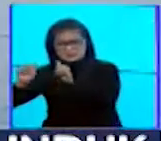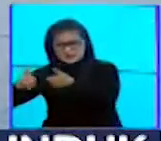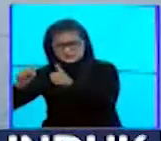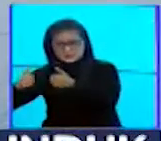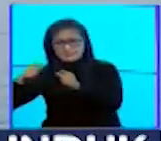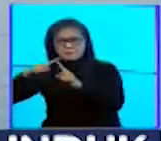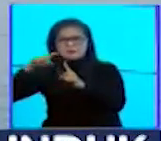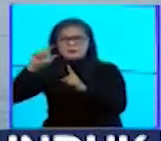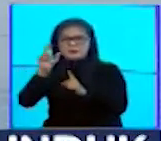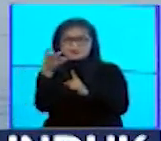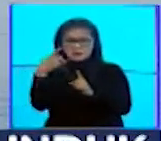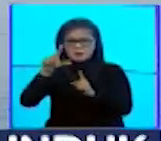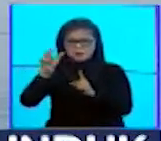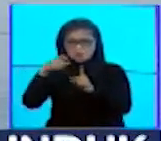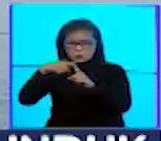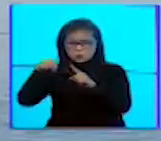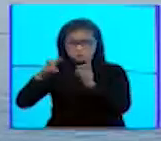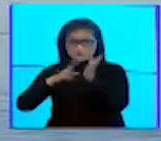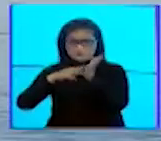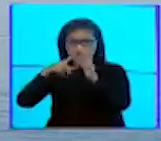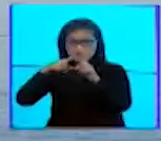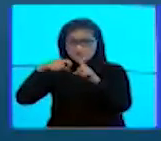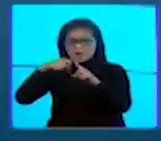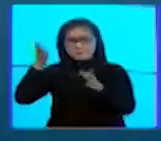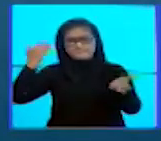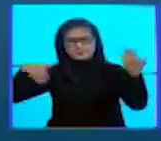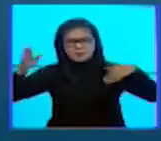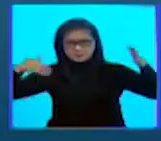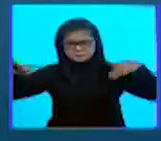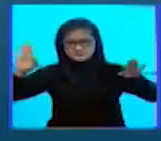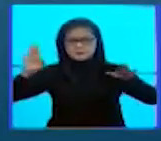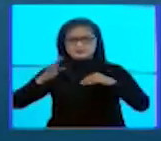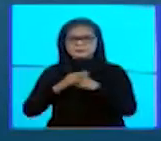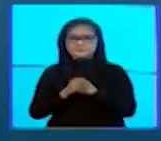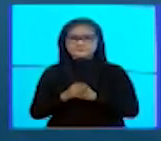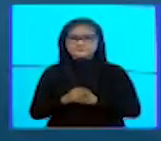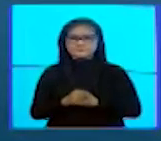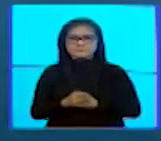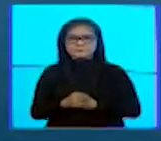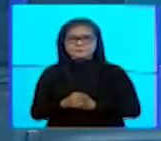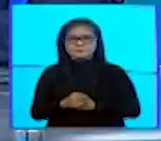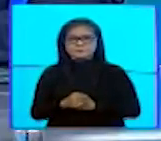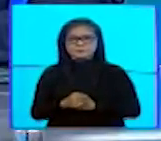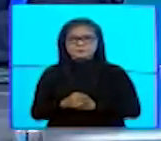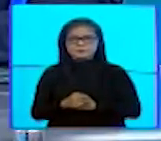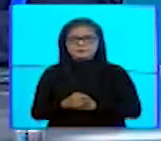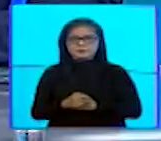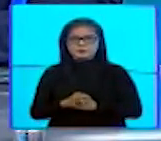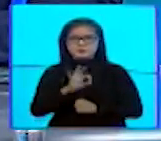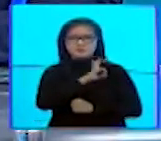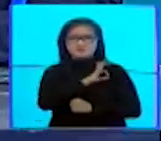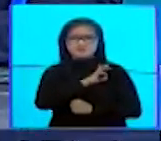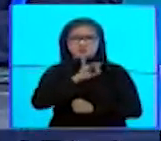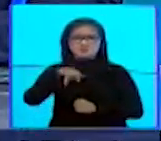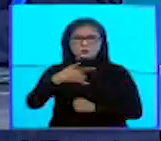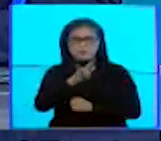Barat untuk membantu proses evakuasi. Dari Banyuwangi dan Bali, tim kontributor melaporkan. Presiden Joko